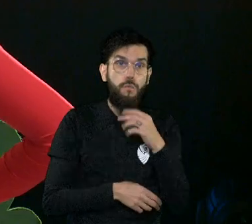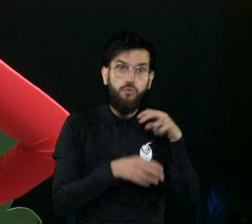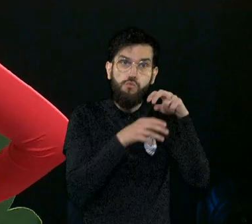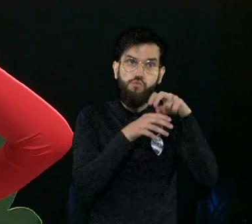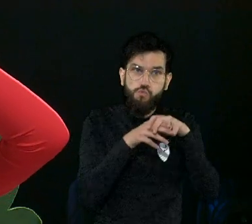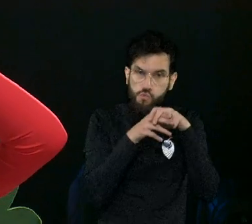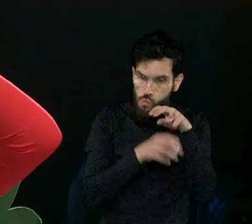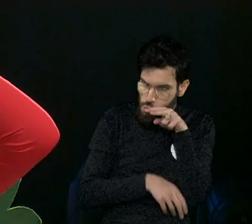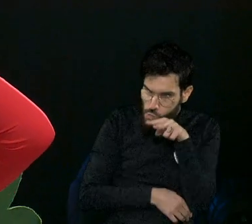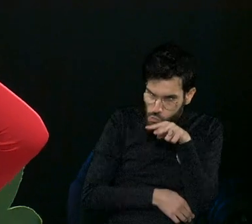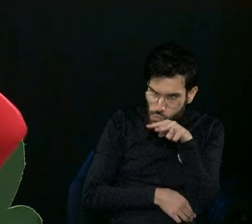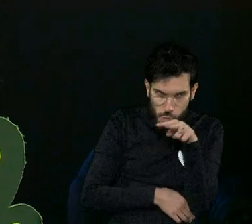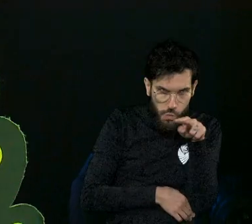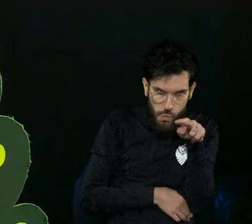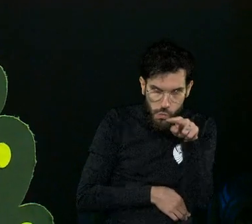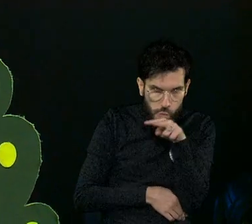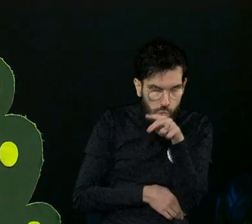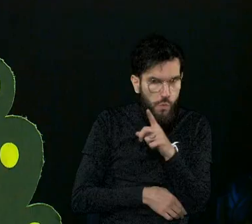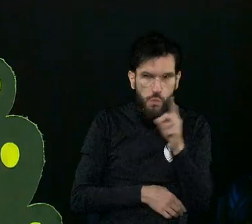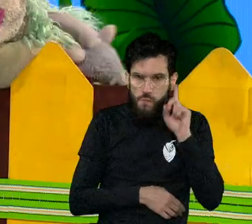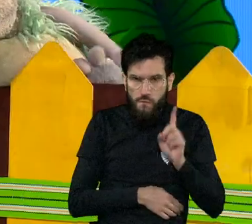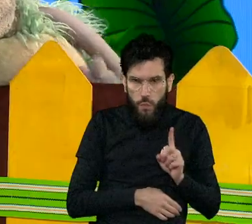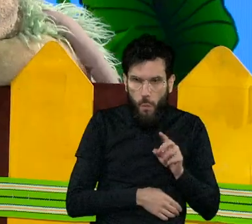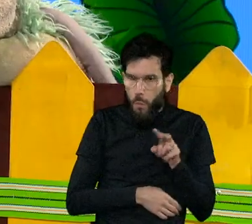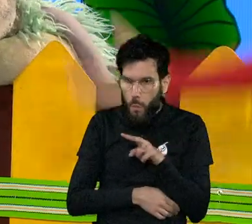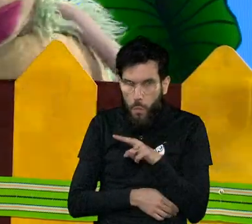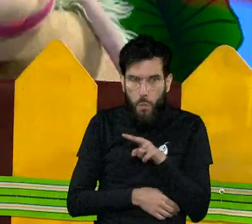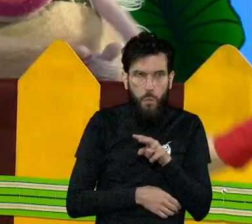načúva, čo v džungli sa ozýva.